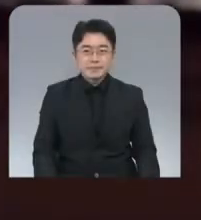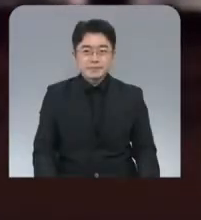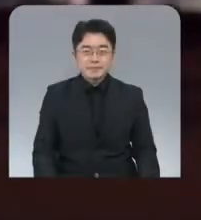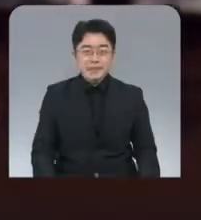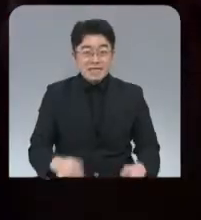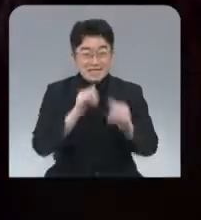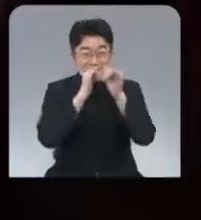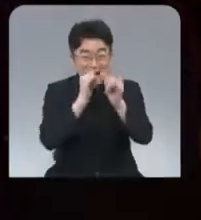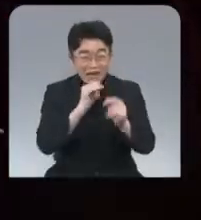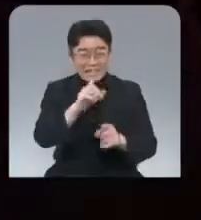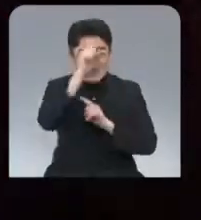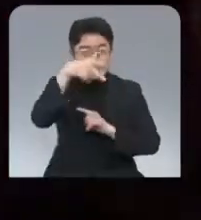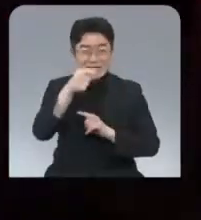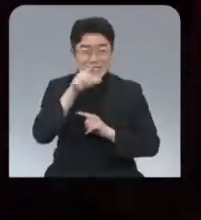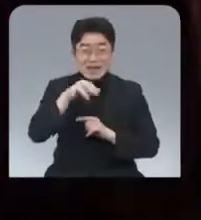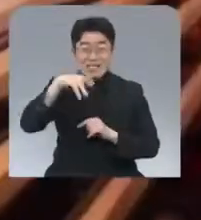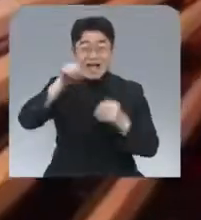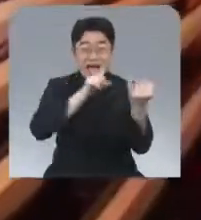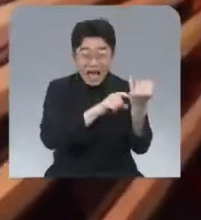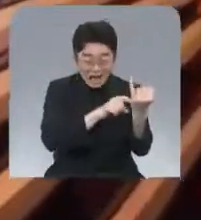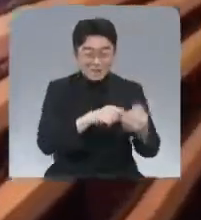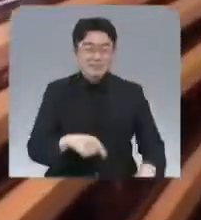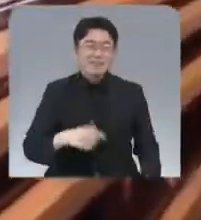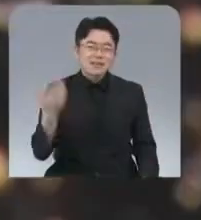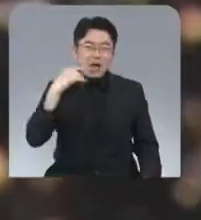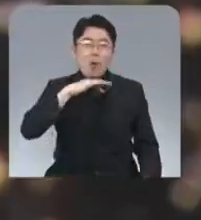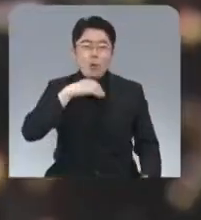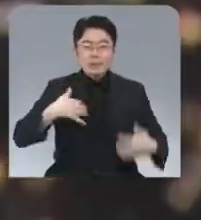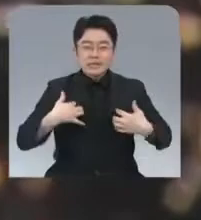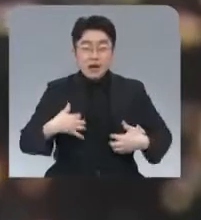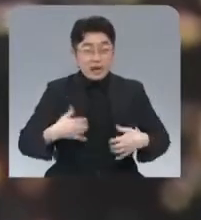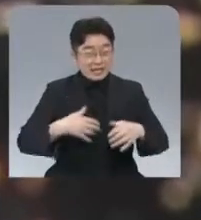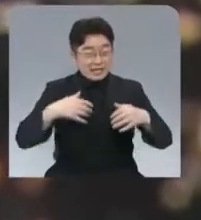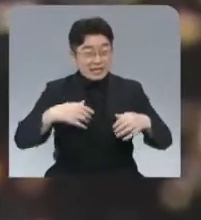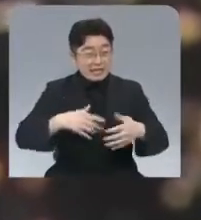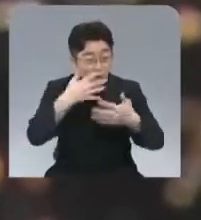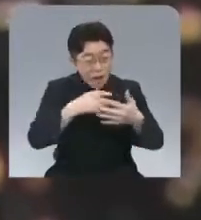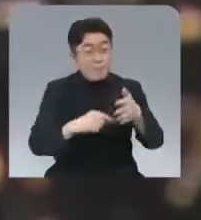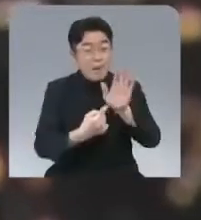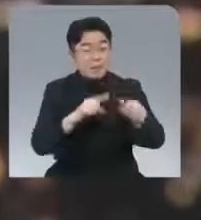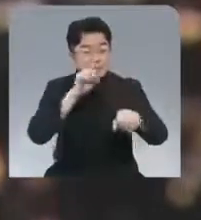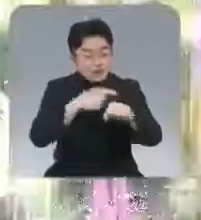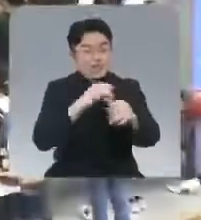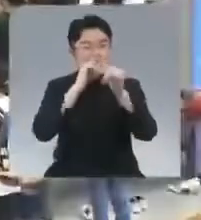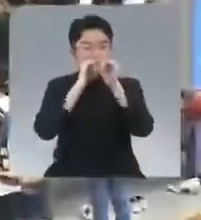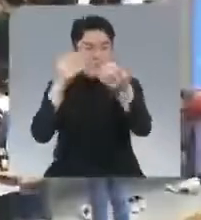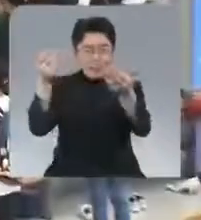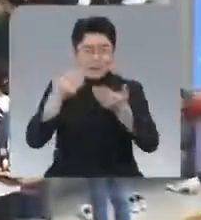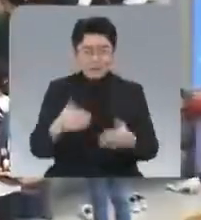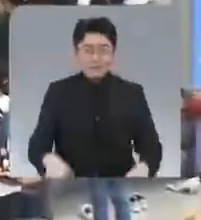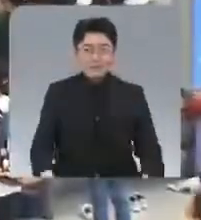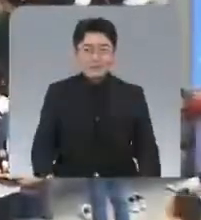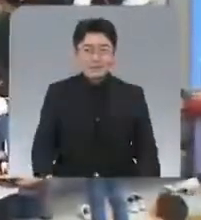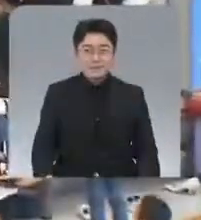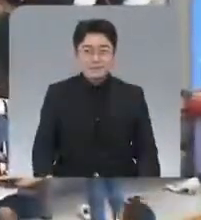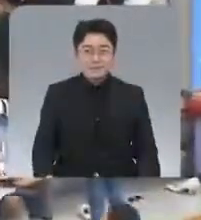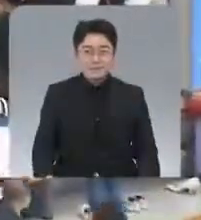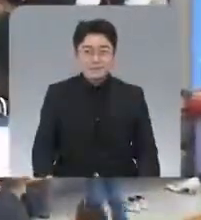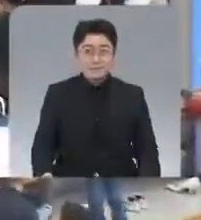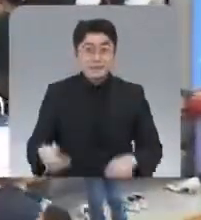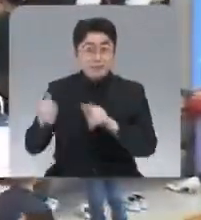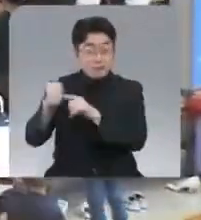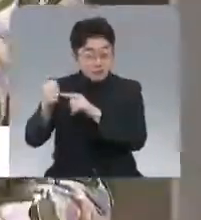18 сентября исполнитель главной роли в сериале и граф кальмара ли джон же прибыл на родину международном аэропорту